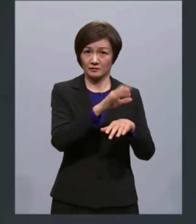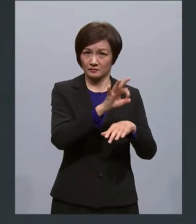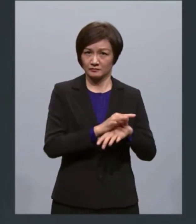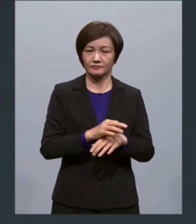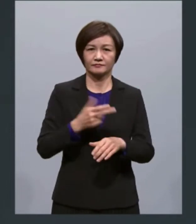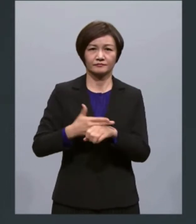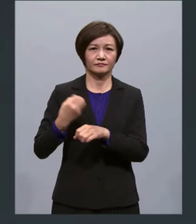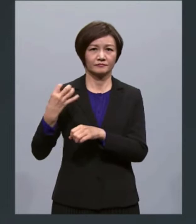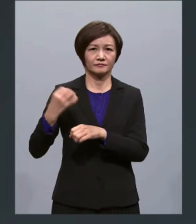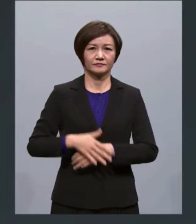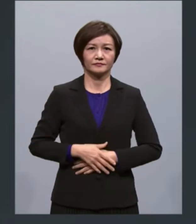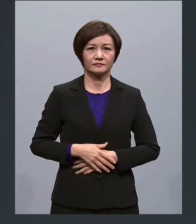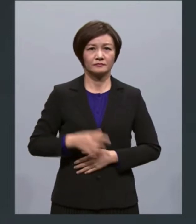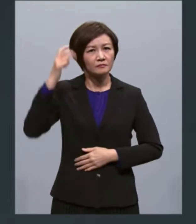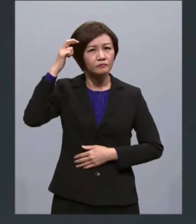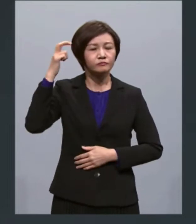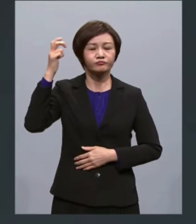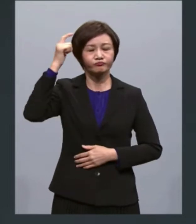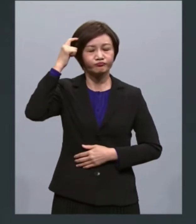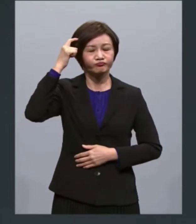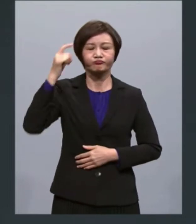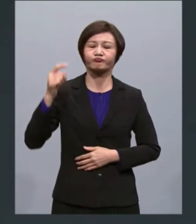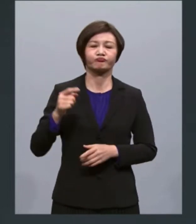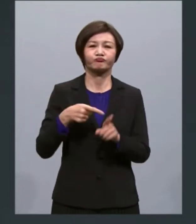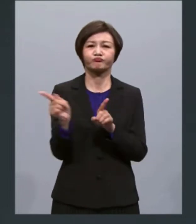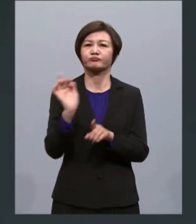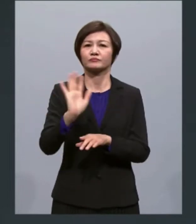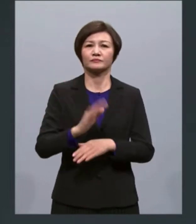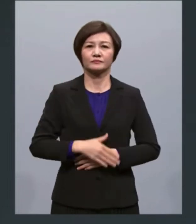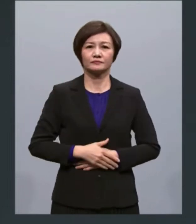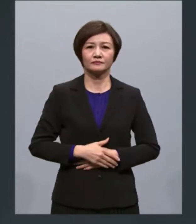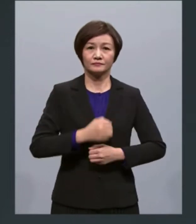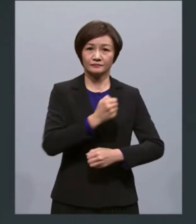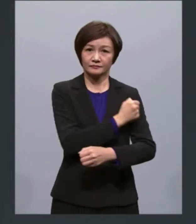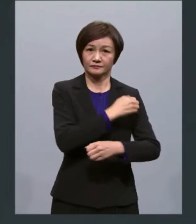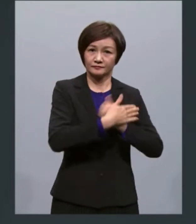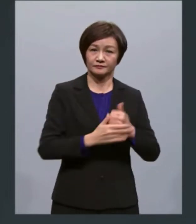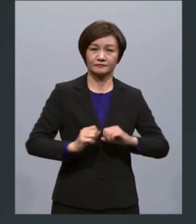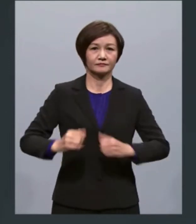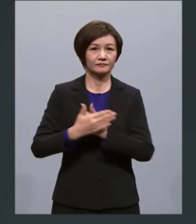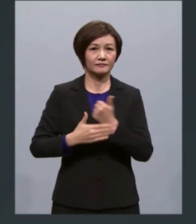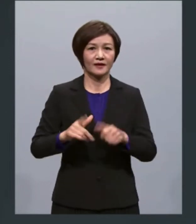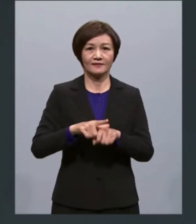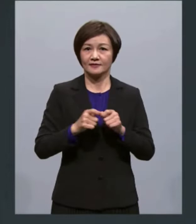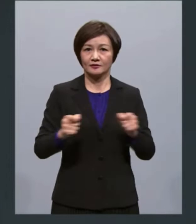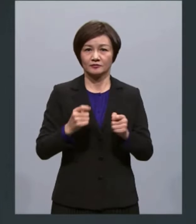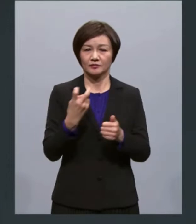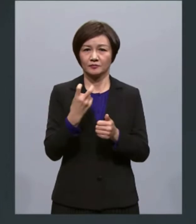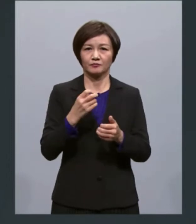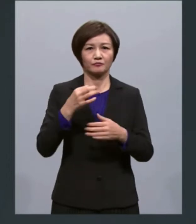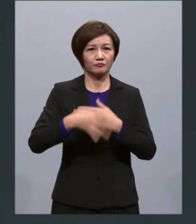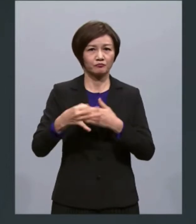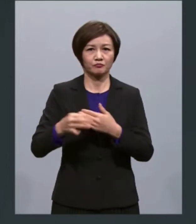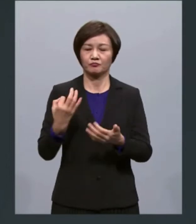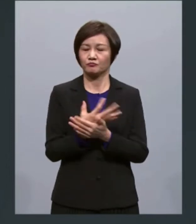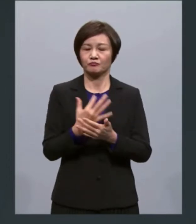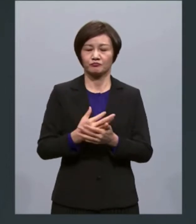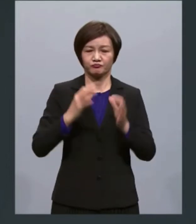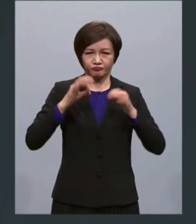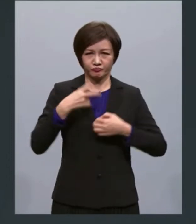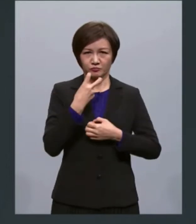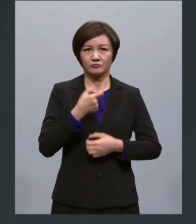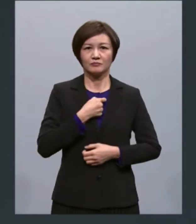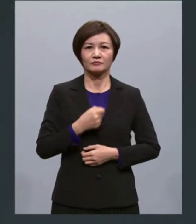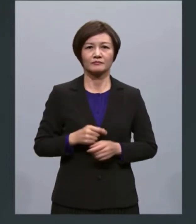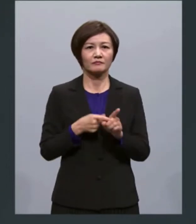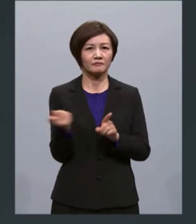术，不必用意识形态。面对劳保、健保的改革、长照的短缺，要勇敢的面对，不要避